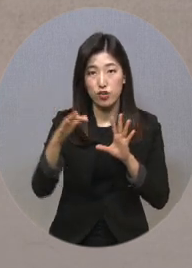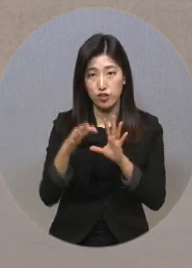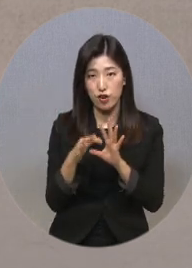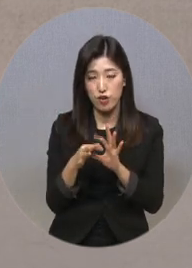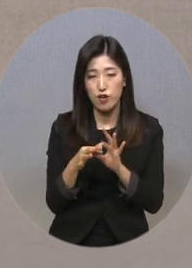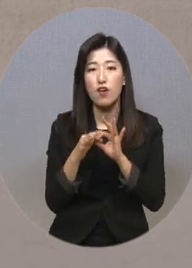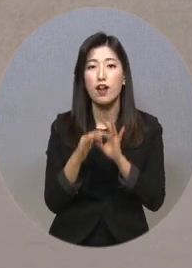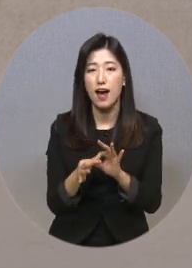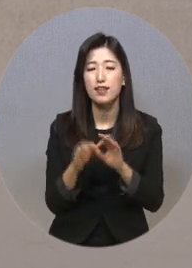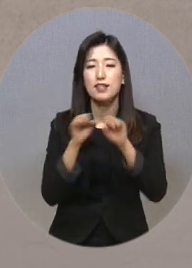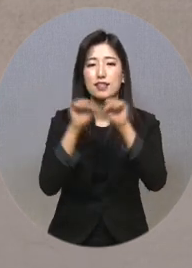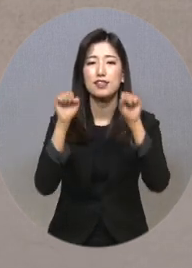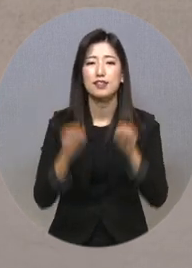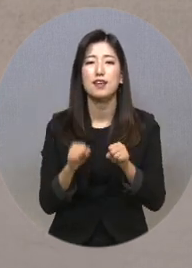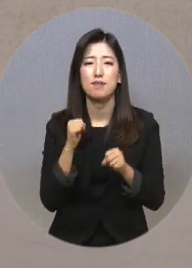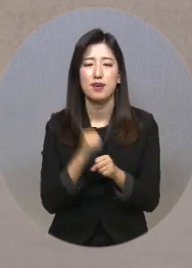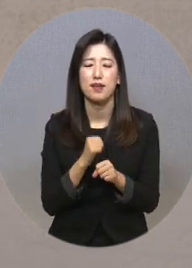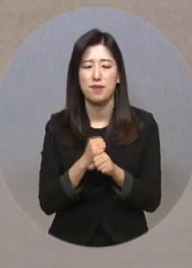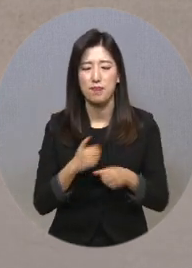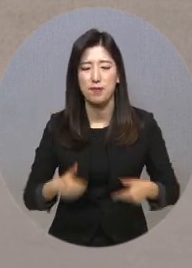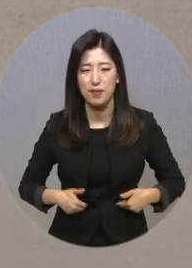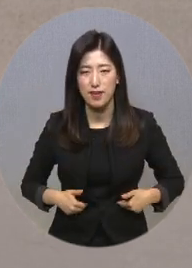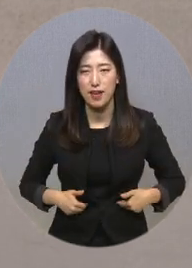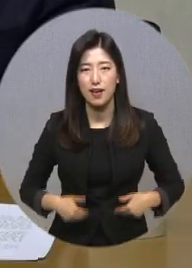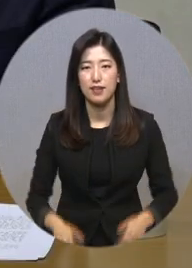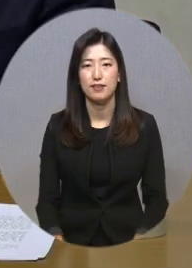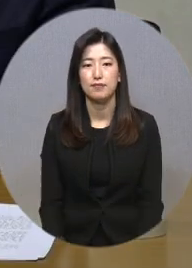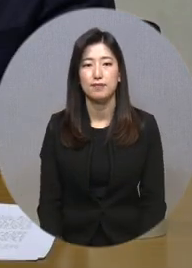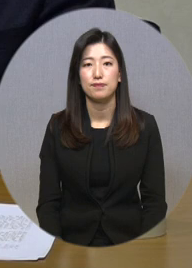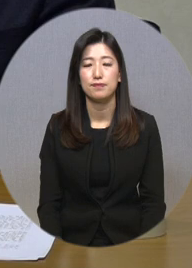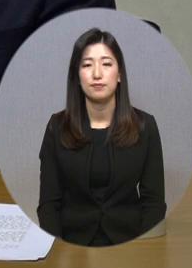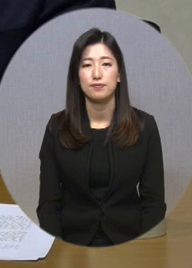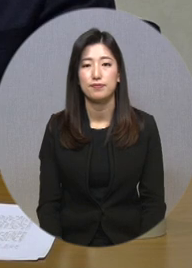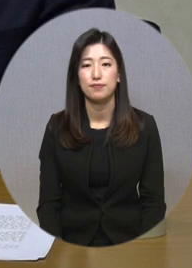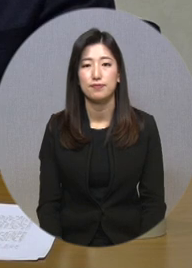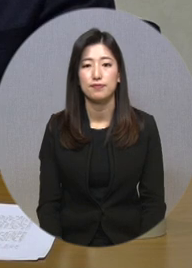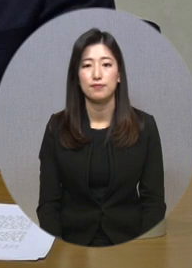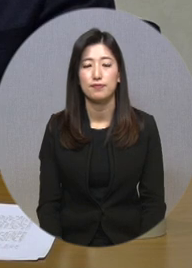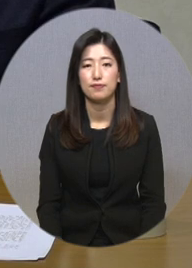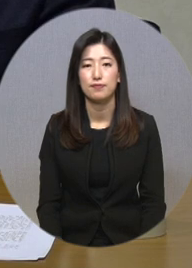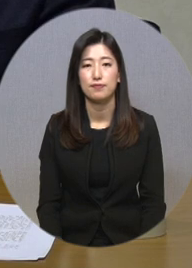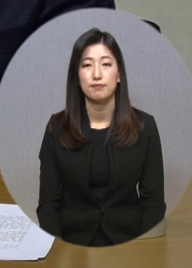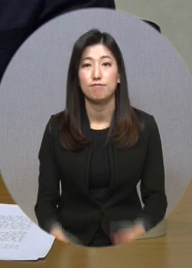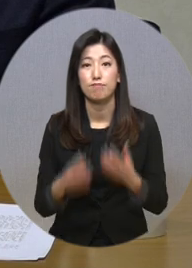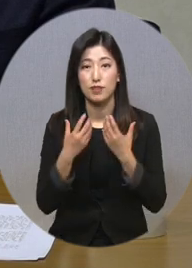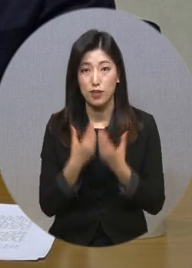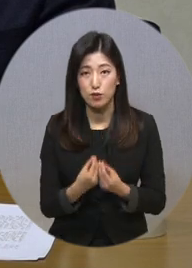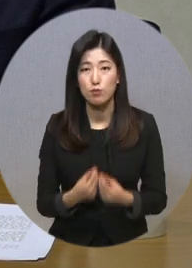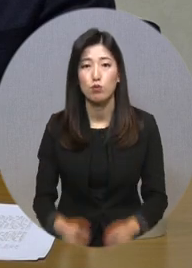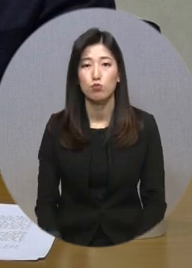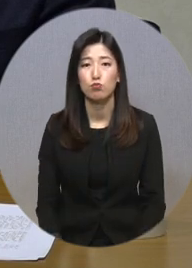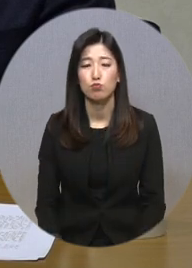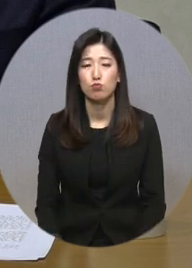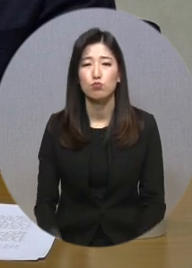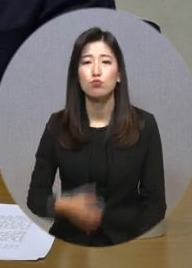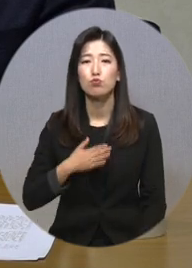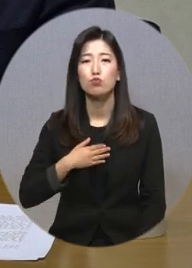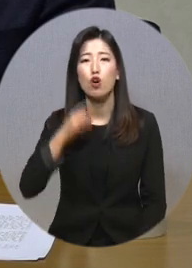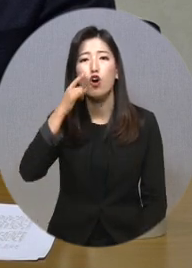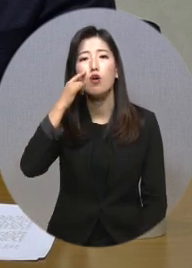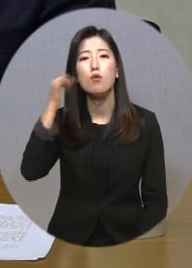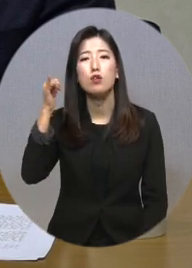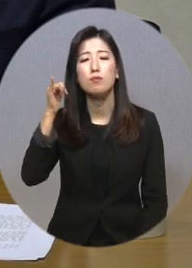사회적 시스템이라고 생각하고 있습니다. 가령 어머니 나라가 베트남이라고